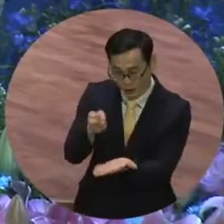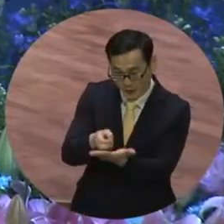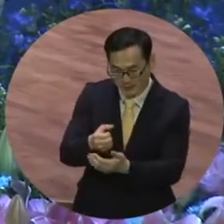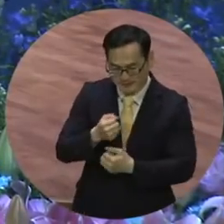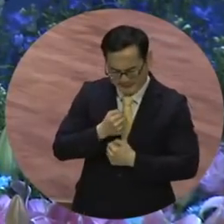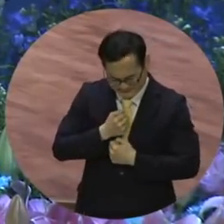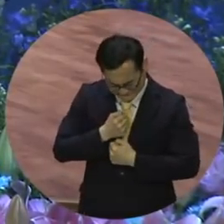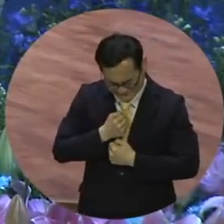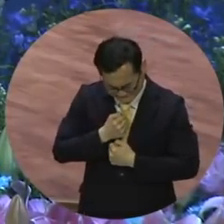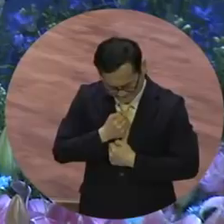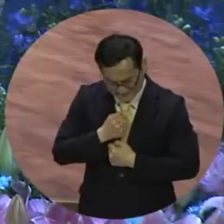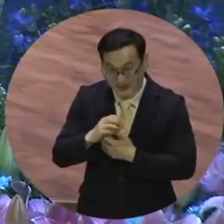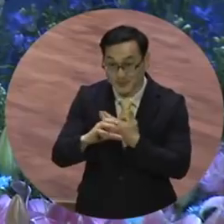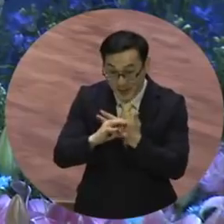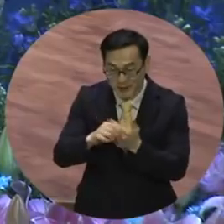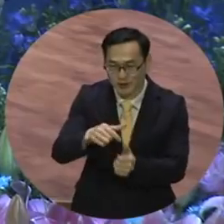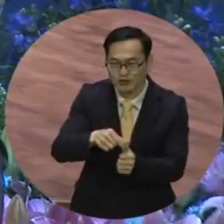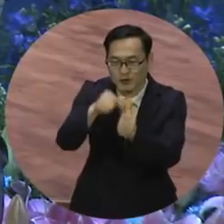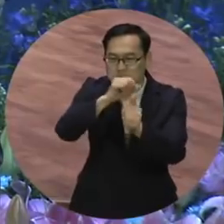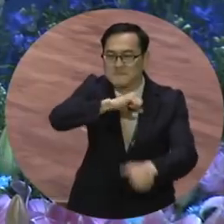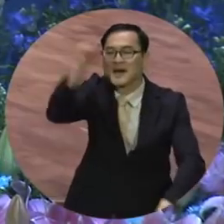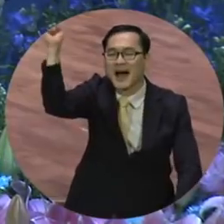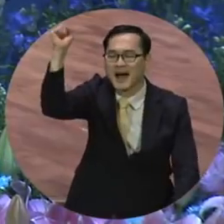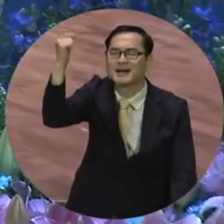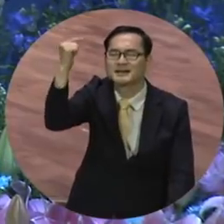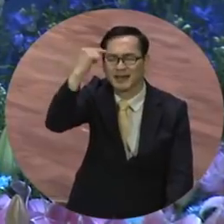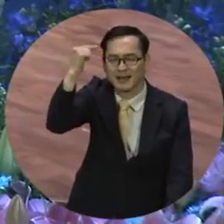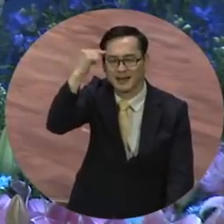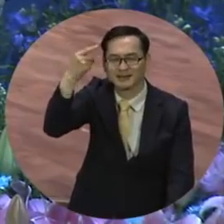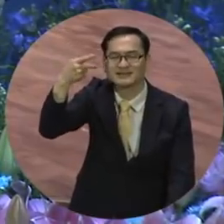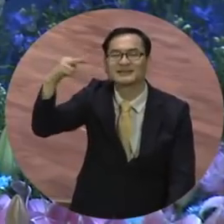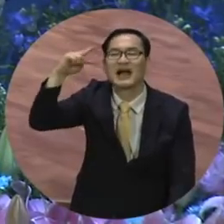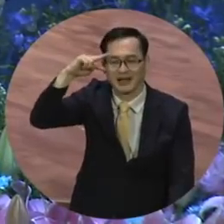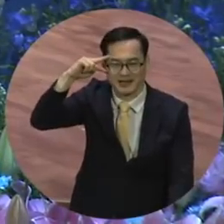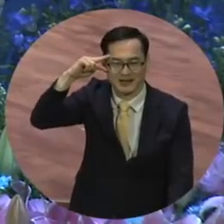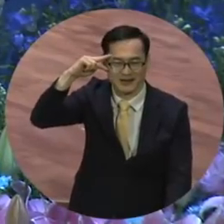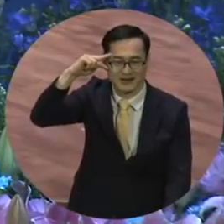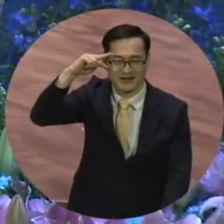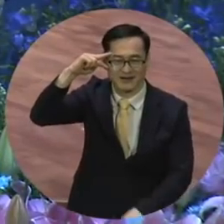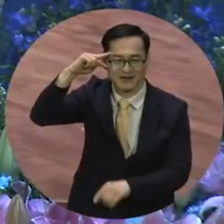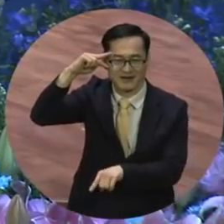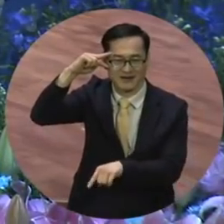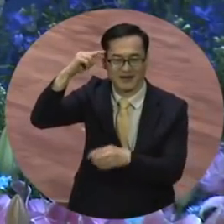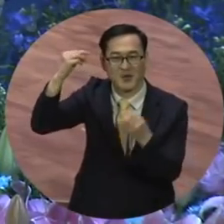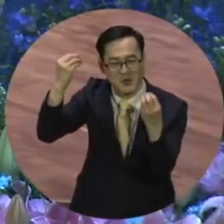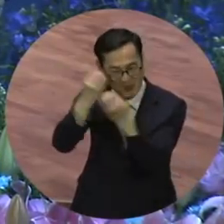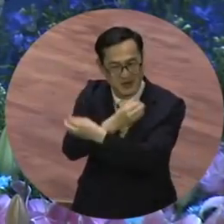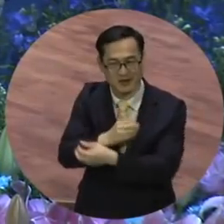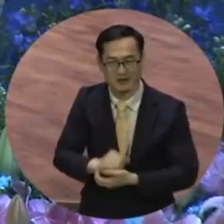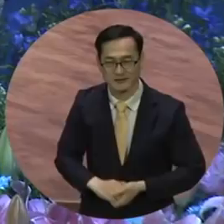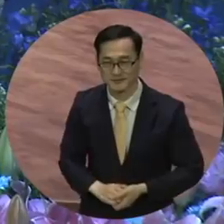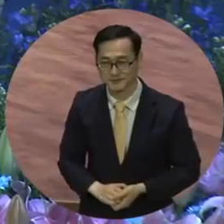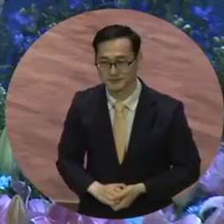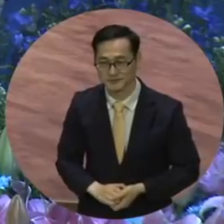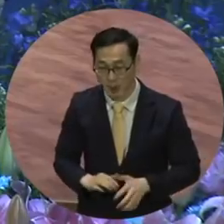지킴으로써 구원받을 수 있다는 이런 착각을 하고 있어요. 오늘 제목이 뭡니까?